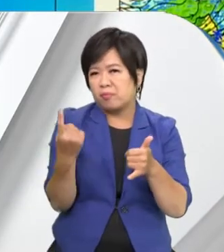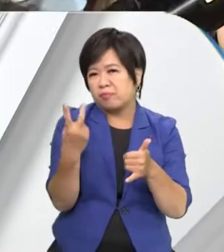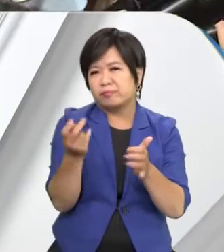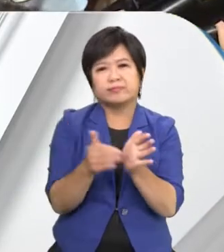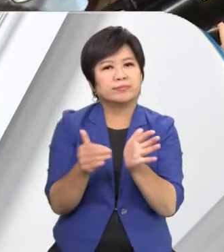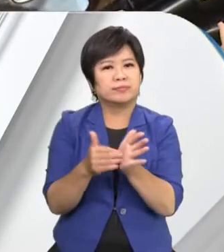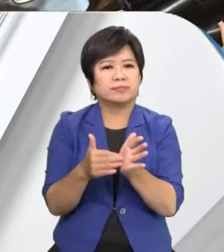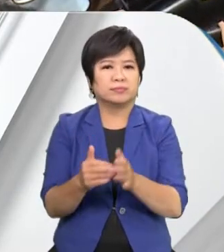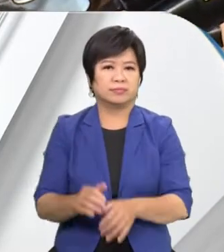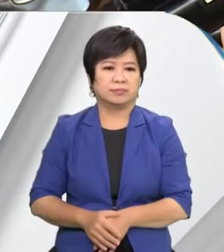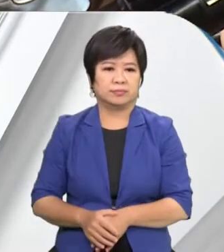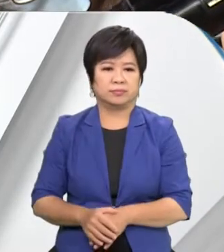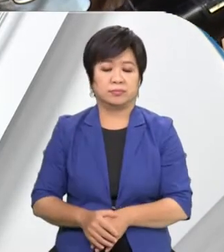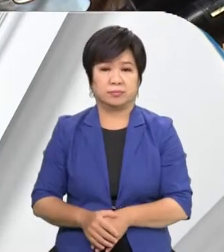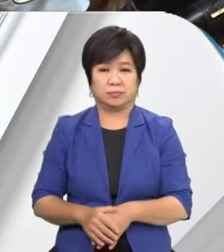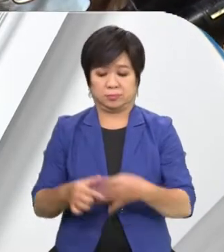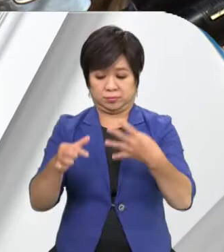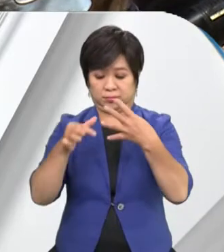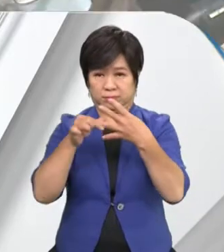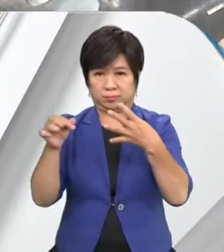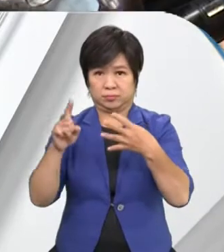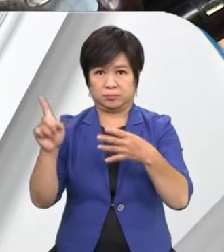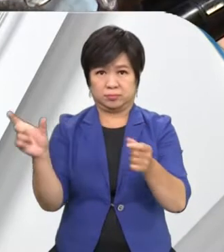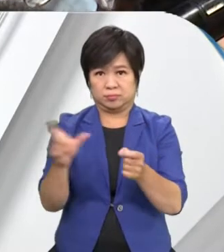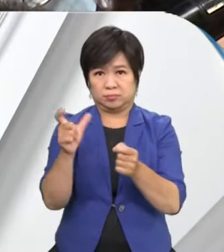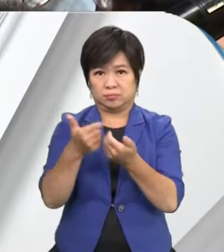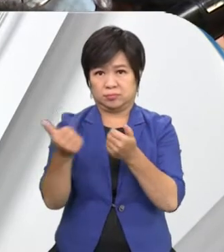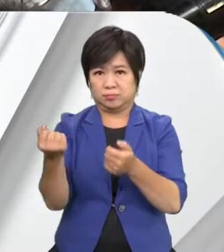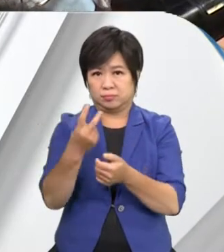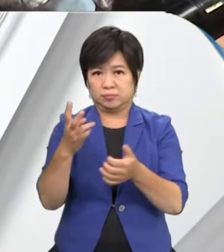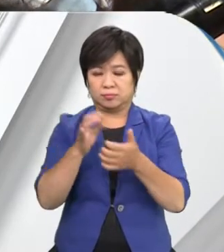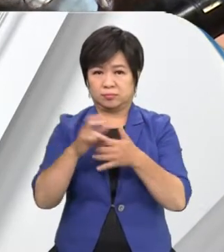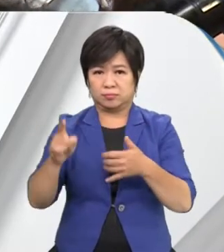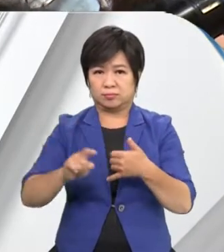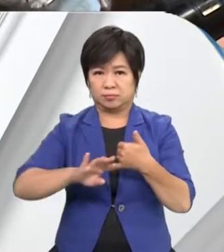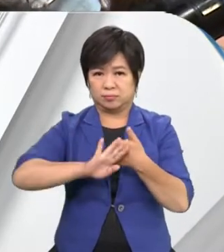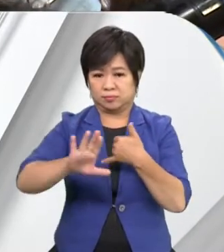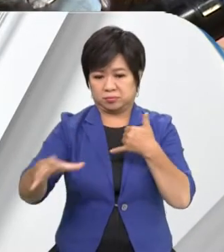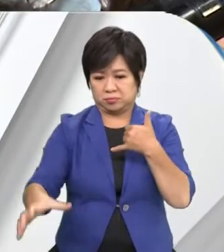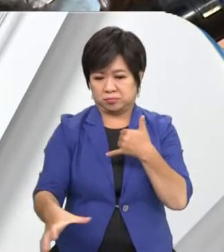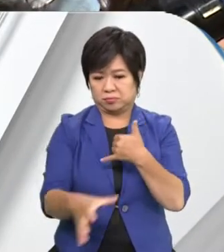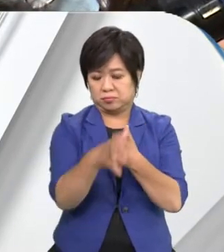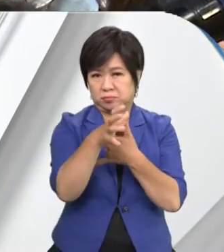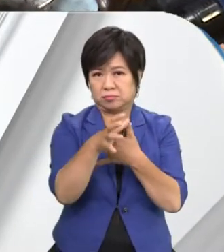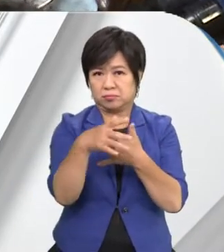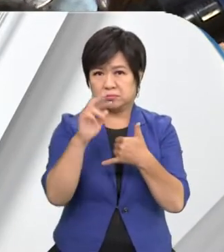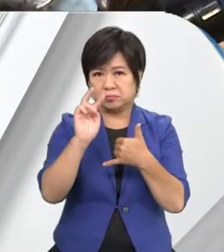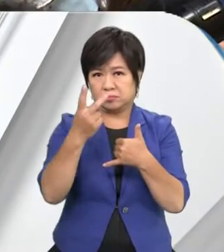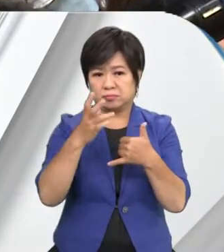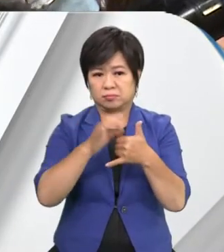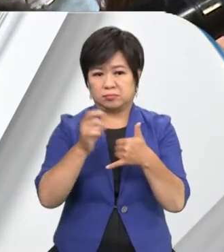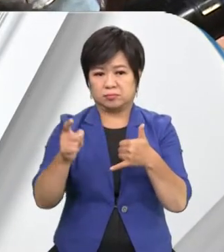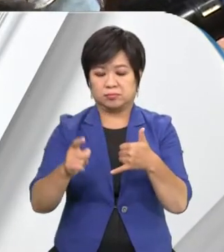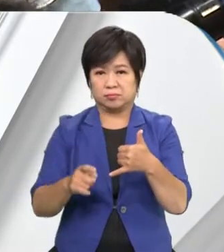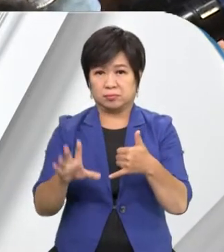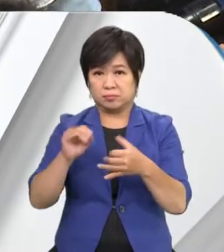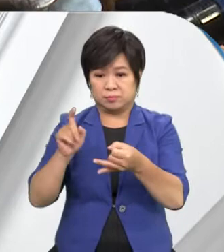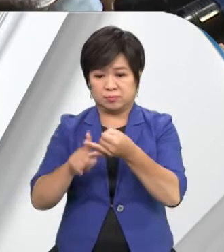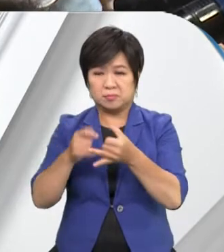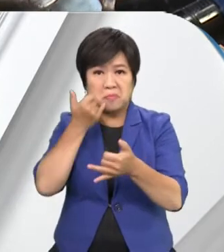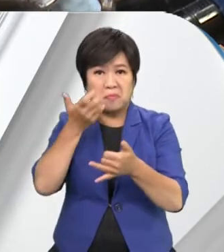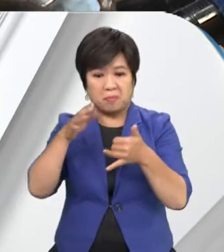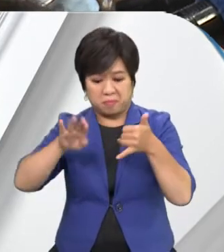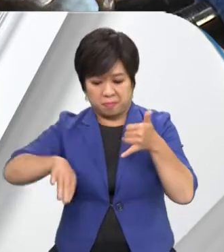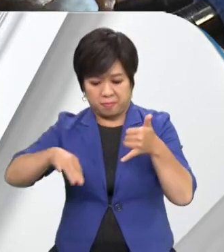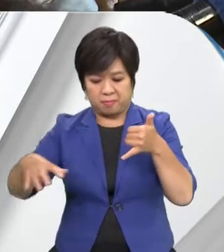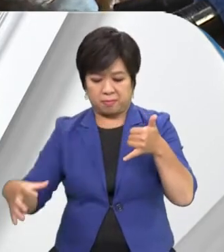折。 秋台的路径来看，大概分成两个，从台湾的东侧北上，一个是从台湾的巴士海峡这南侧的地